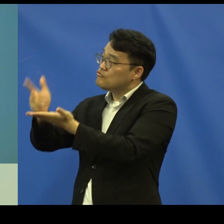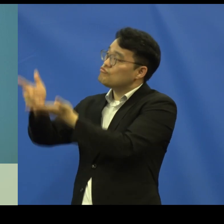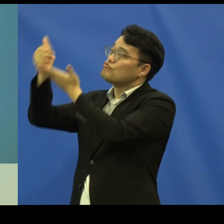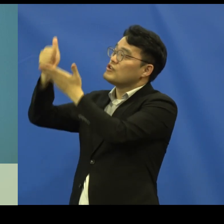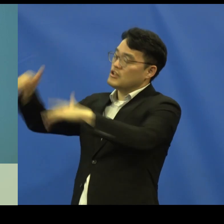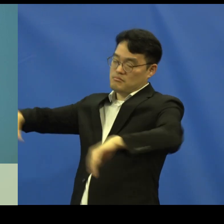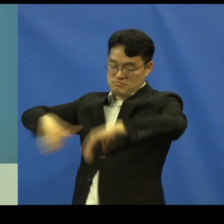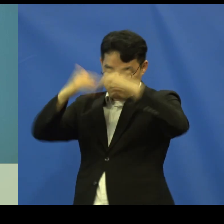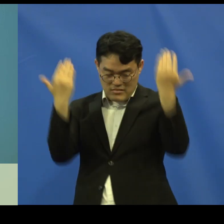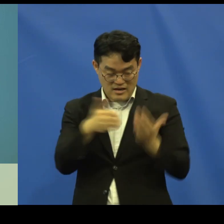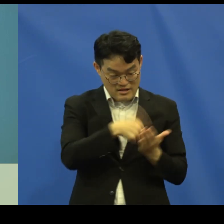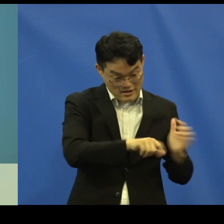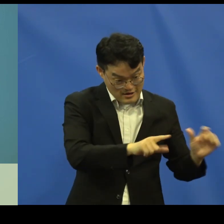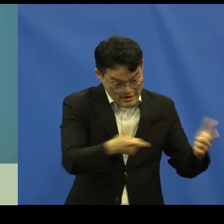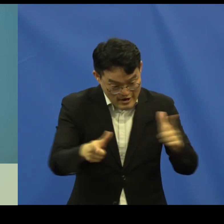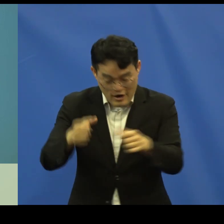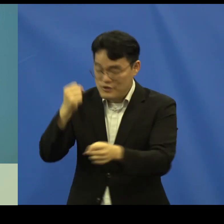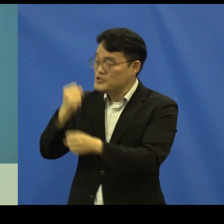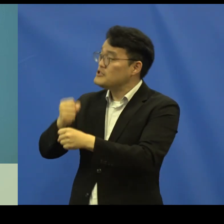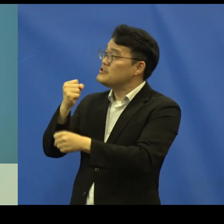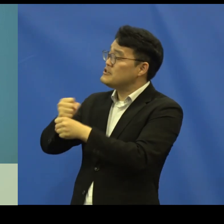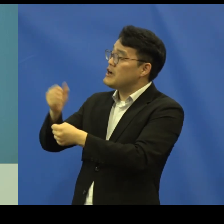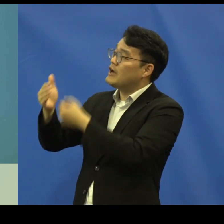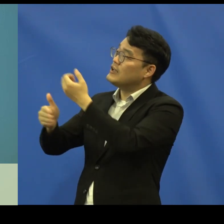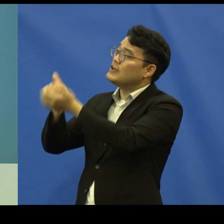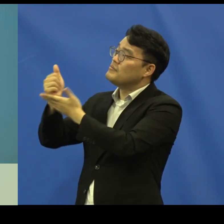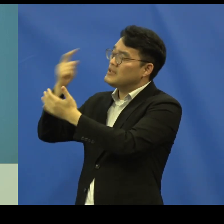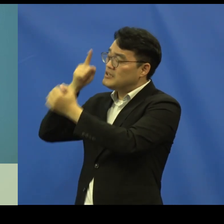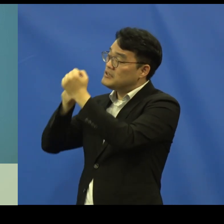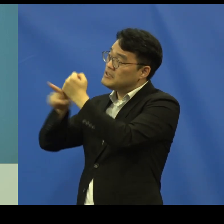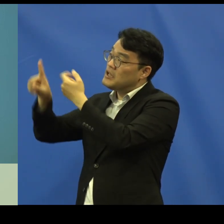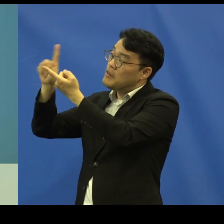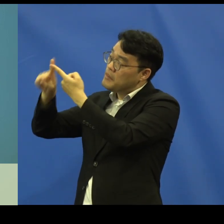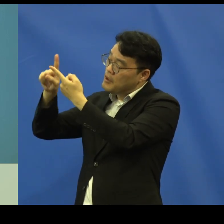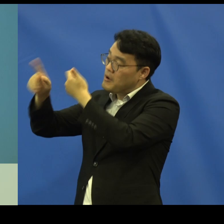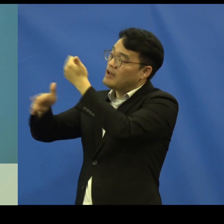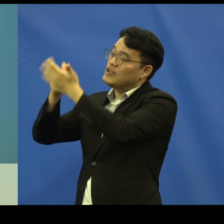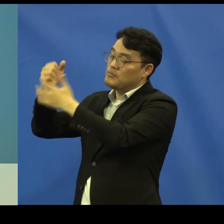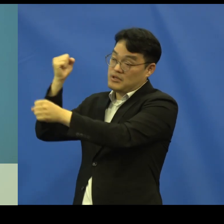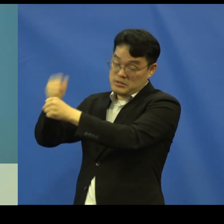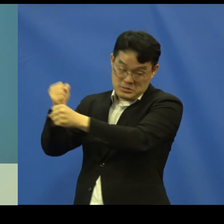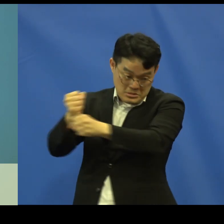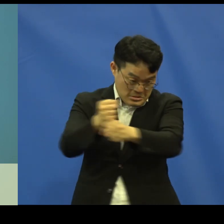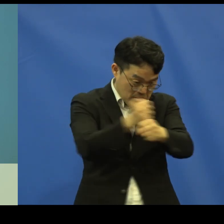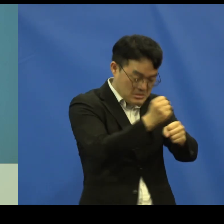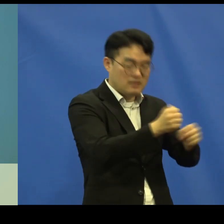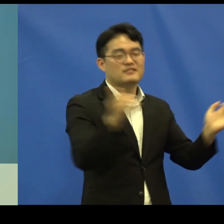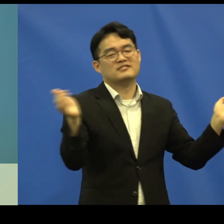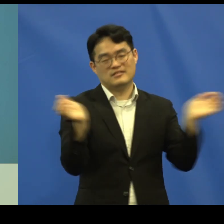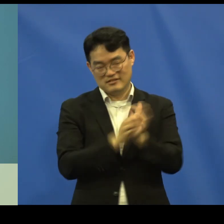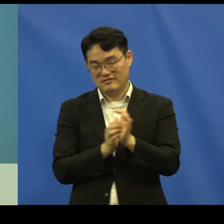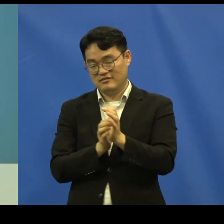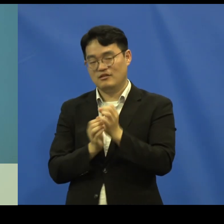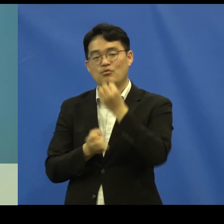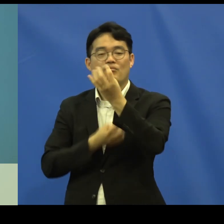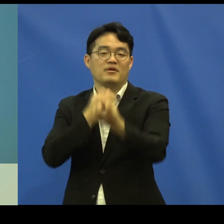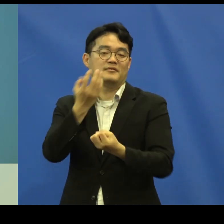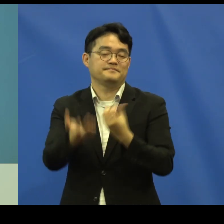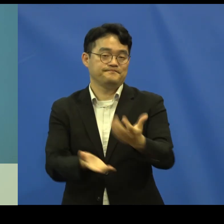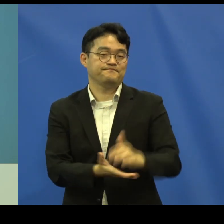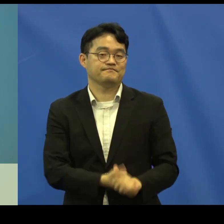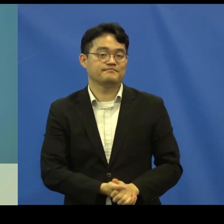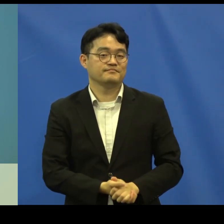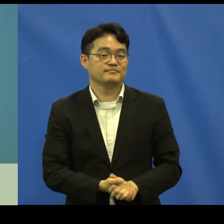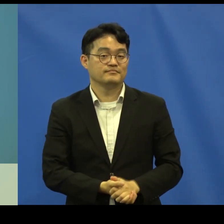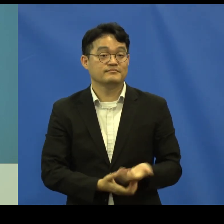만물을 지으신지라 만물이 주의 뜻대로 있었고 또 지으심을 받았나이다 하더라 그랬어요. 여기에 매우